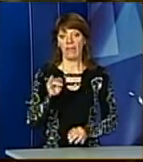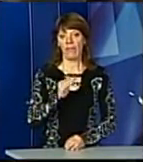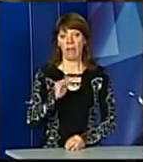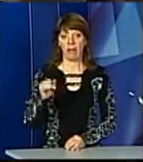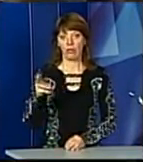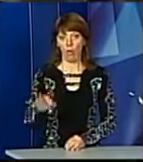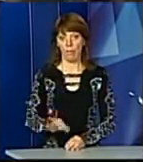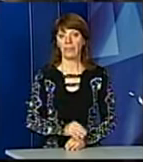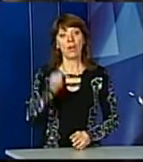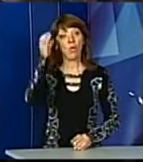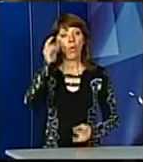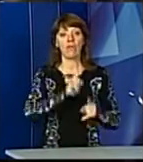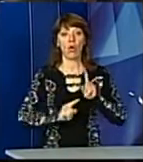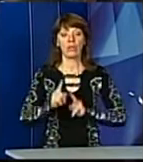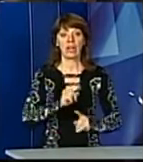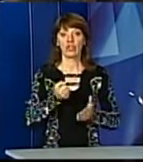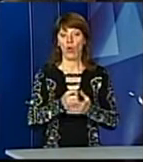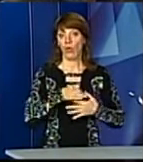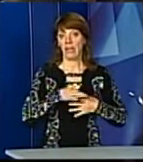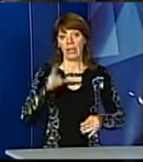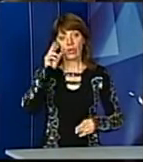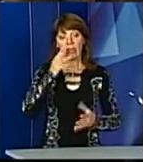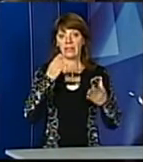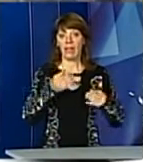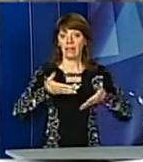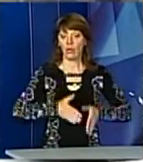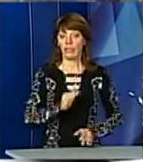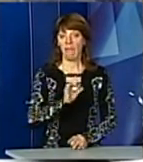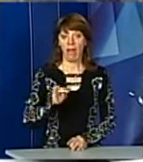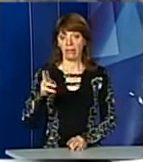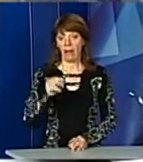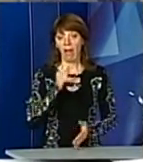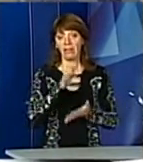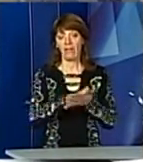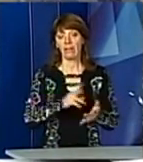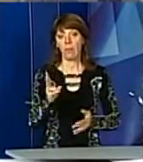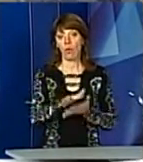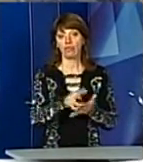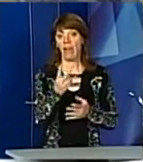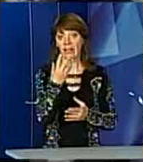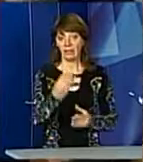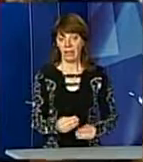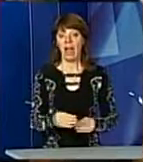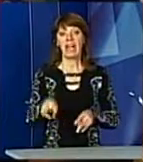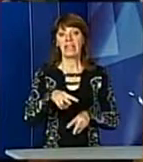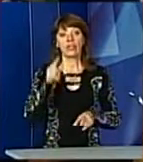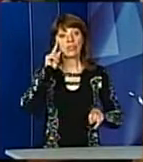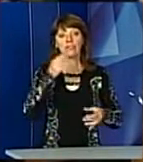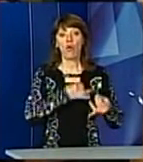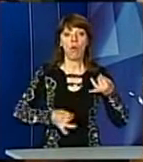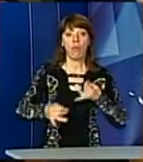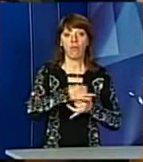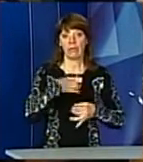Франко. Науковий конгрес до ювілейної дати від дня народження Франка триватиме продовж 2 днів. Літературознавці